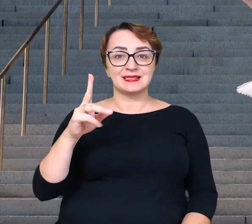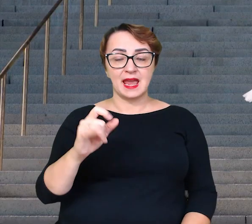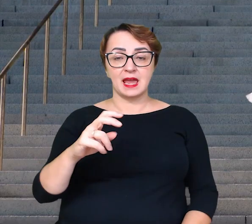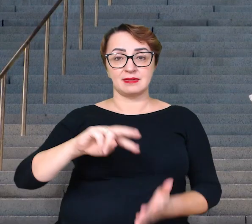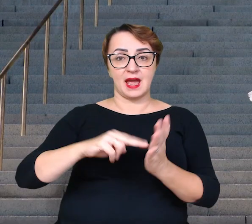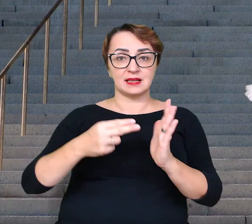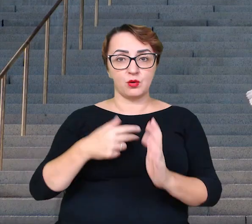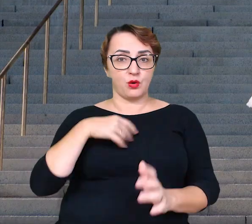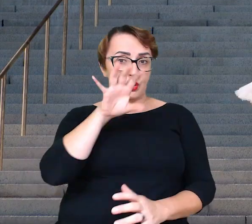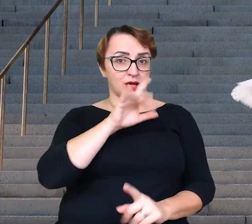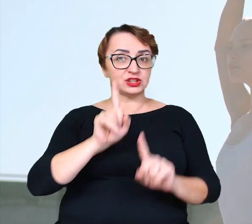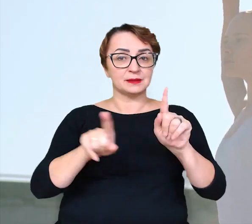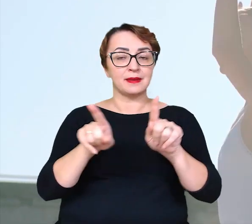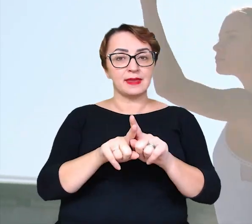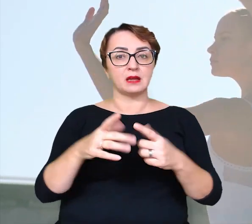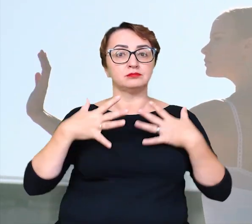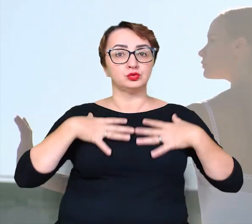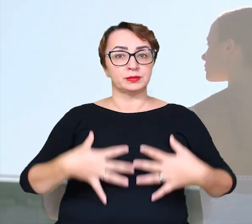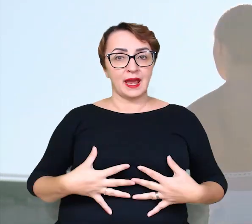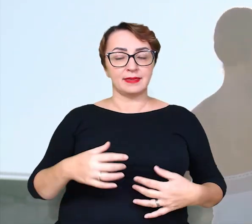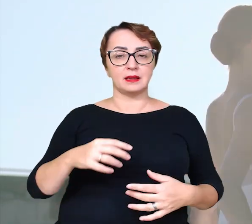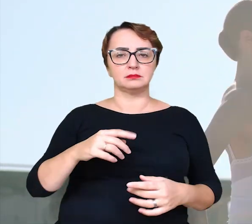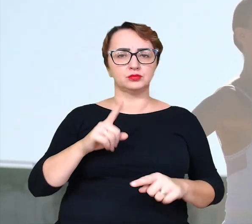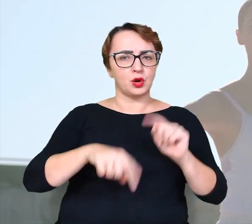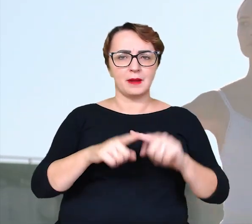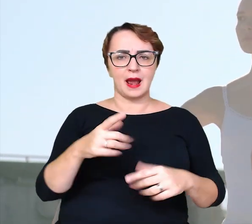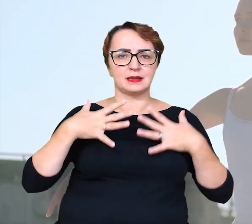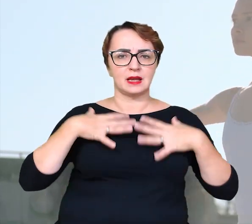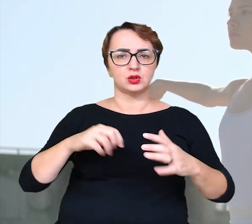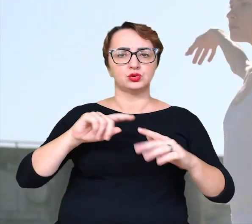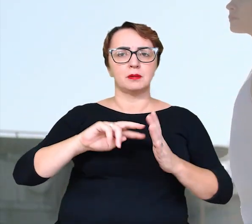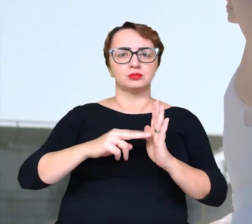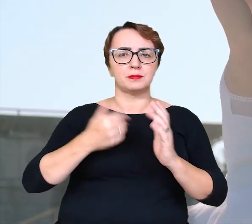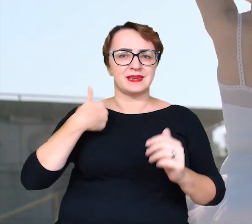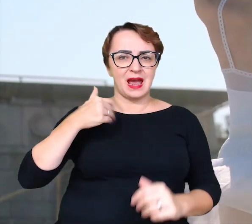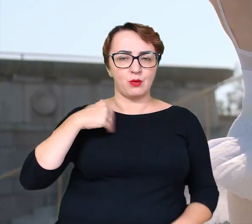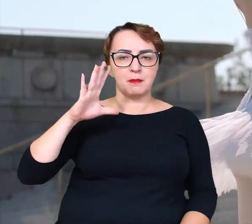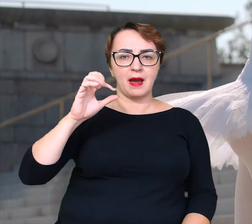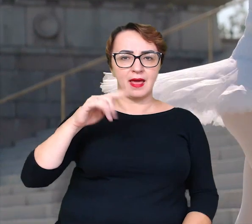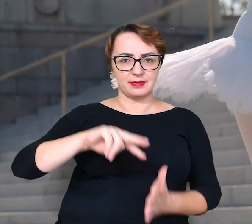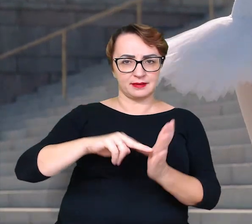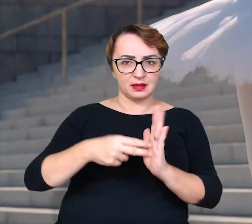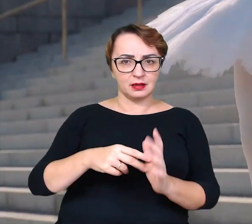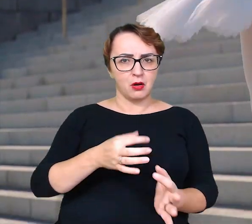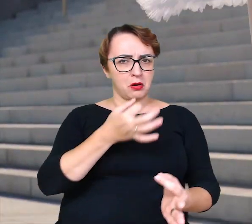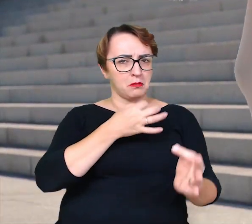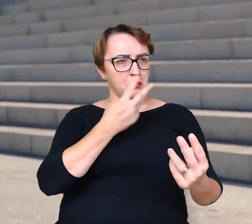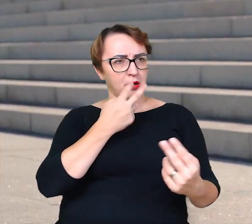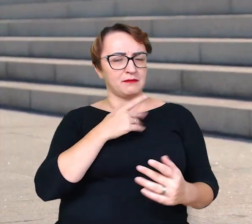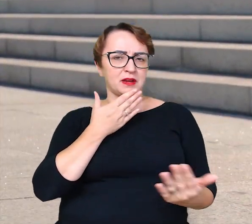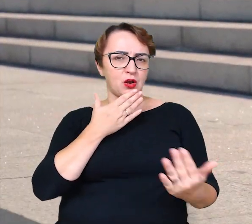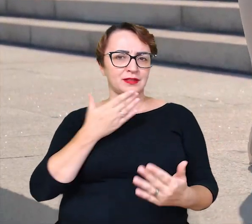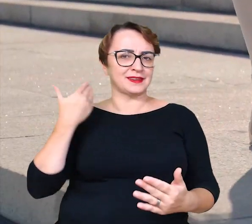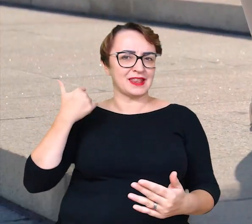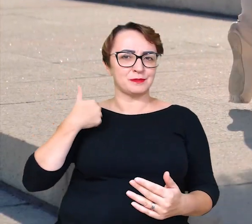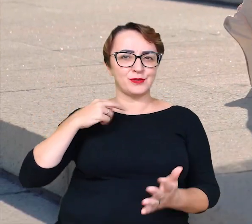pracy, czasami są ubrane właśnie w takie klasyczne, baletowe stroje, które przypominają nam, że mogłyby przed chwilą skończyć albo zacząć tańczyć